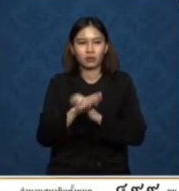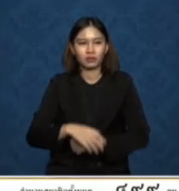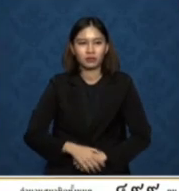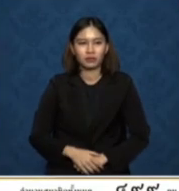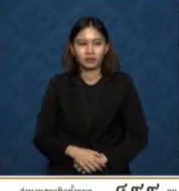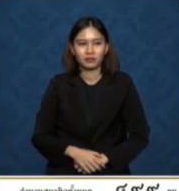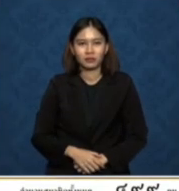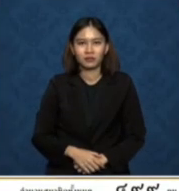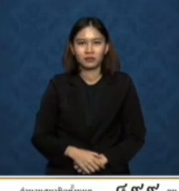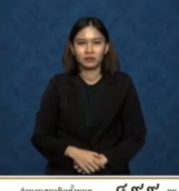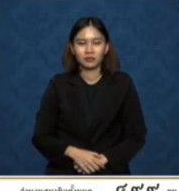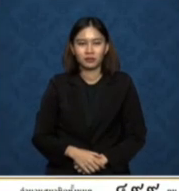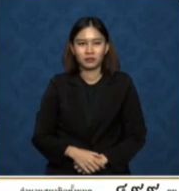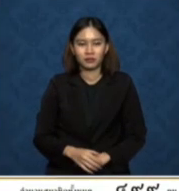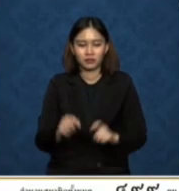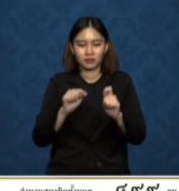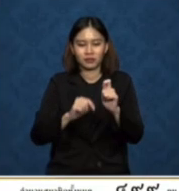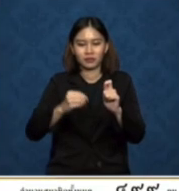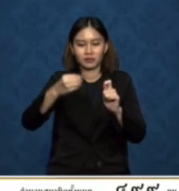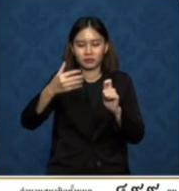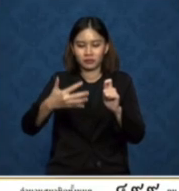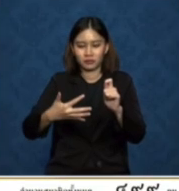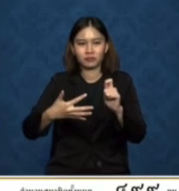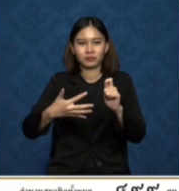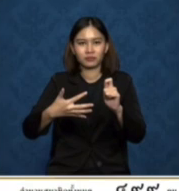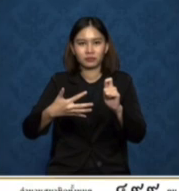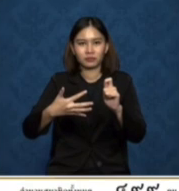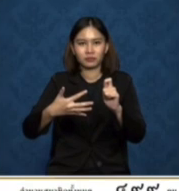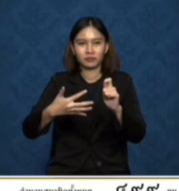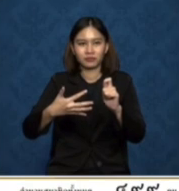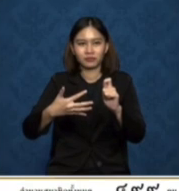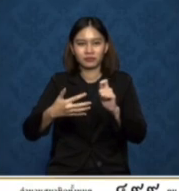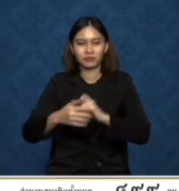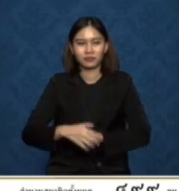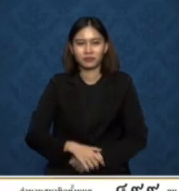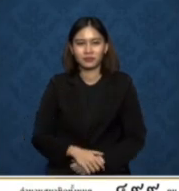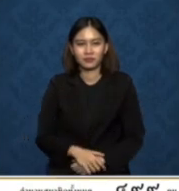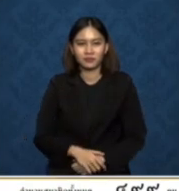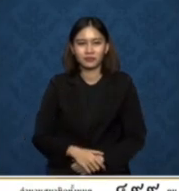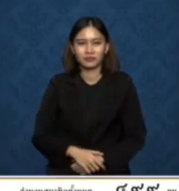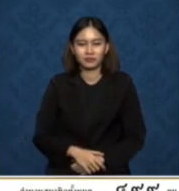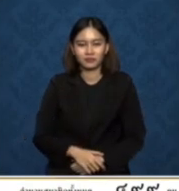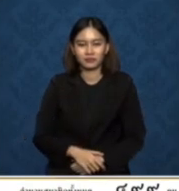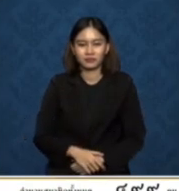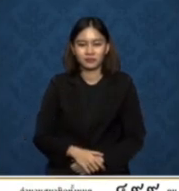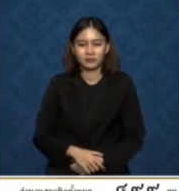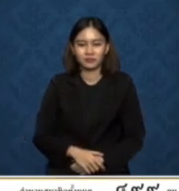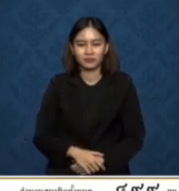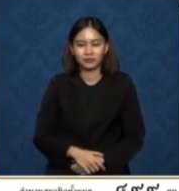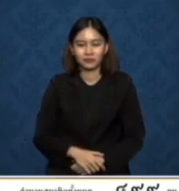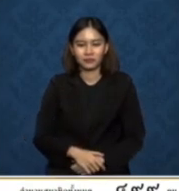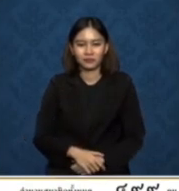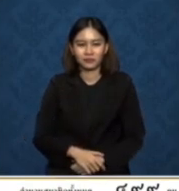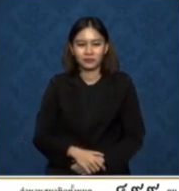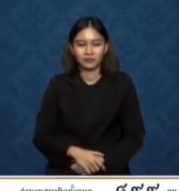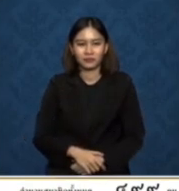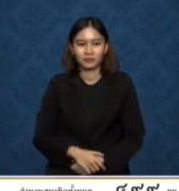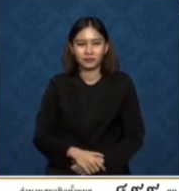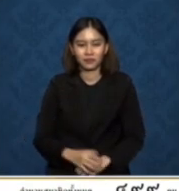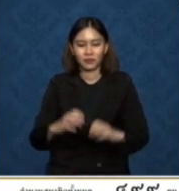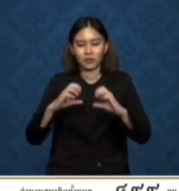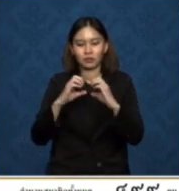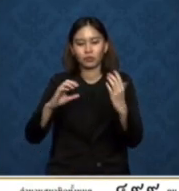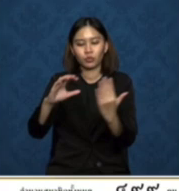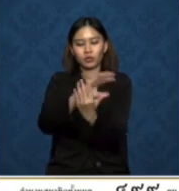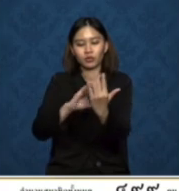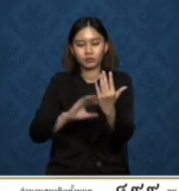เลอกตั้งที่สาม อำเภอกะสัง อำเภอห่วยลาด และตำบนป่าชัน ตำบนโคคมิ่น ของอำเภอพระพลาชัย พักภ